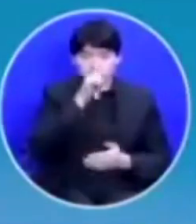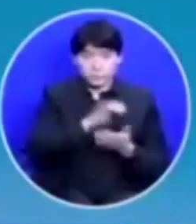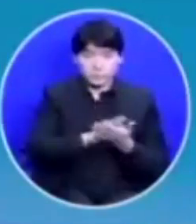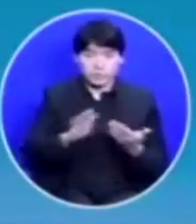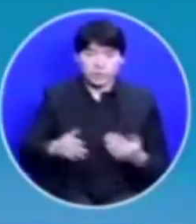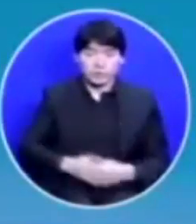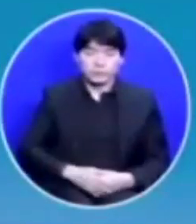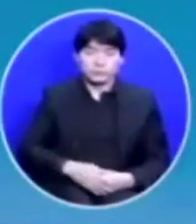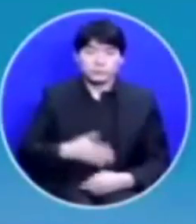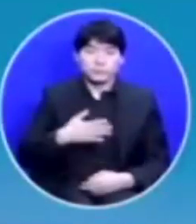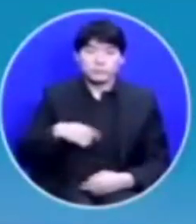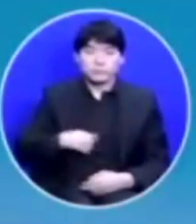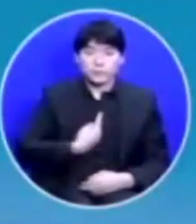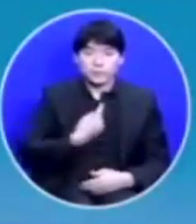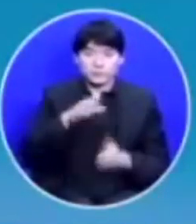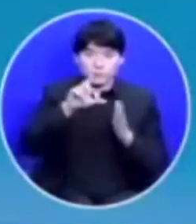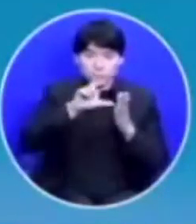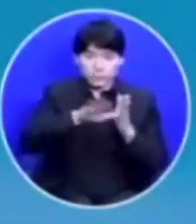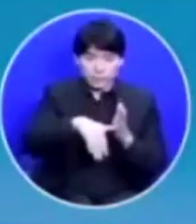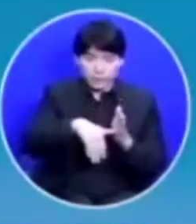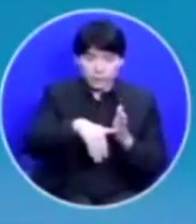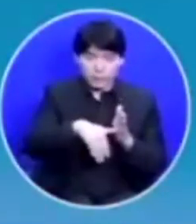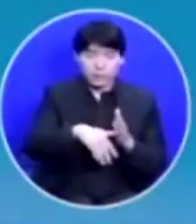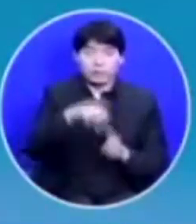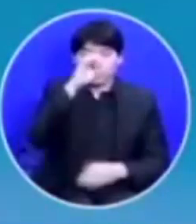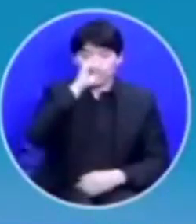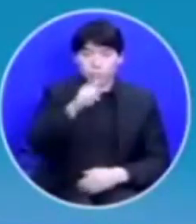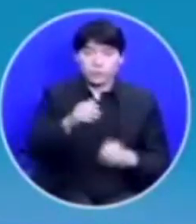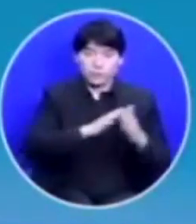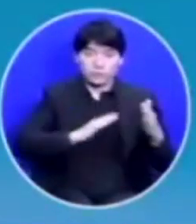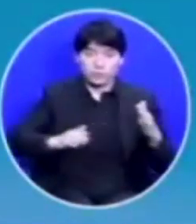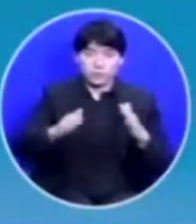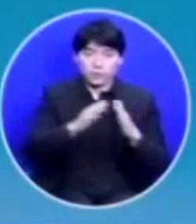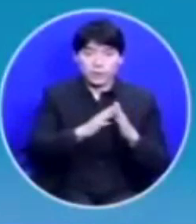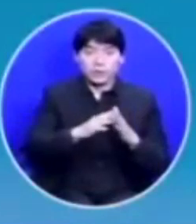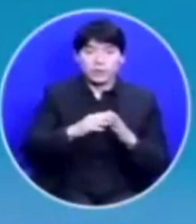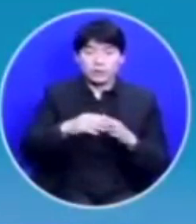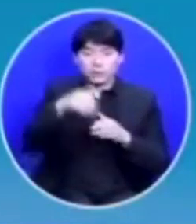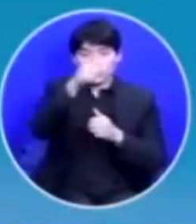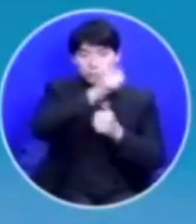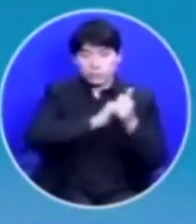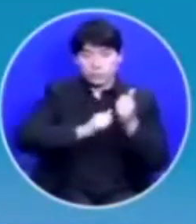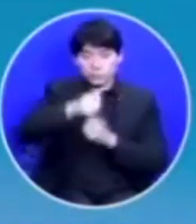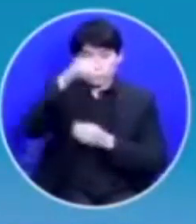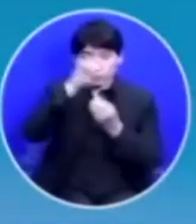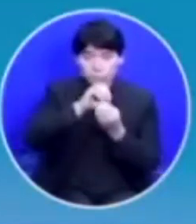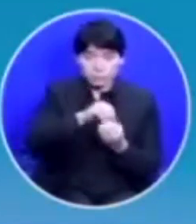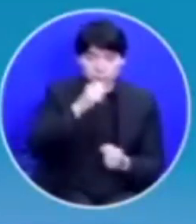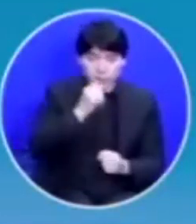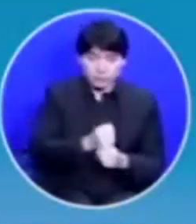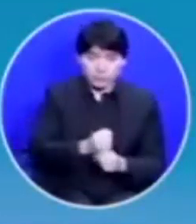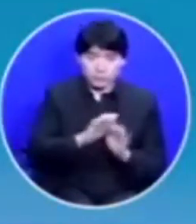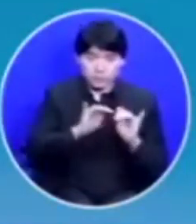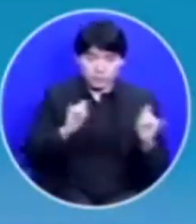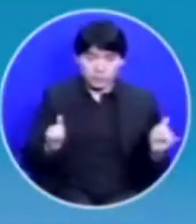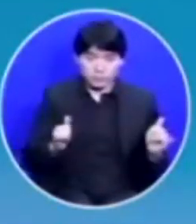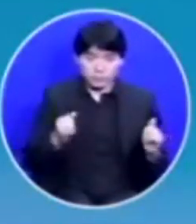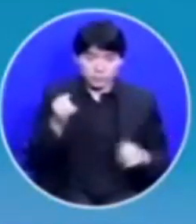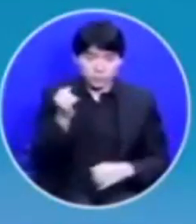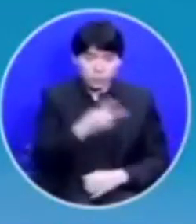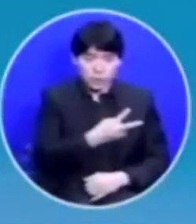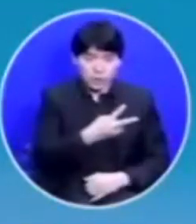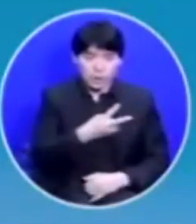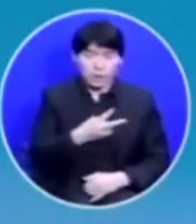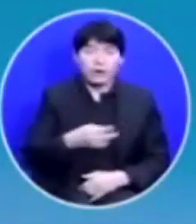자기 돼서 좋은 가정의 전통을 만들어 가는 사람과 위로부터 좋은 가정생활의